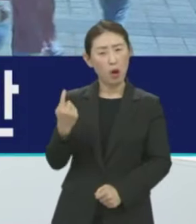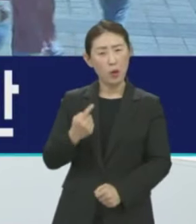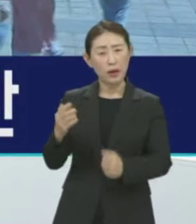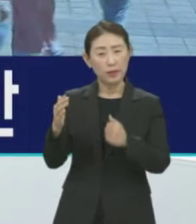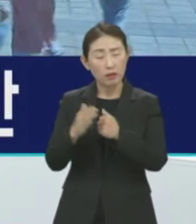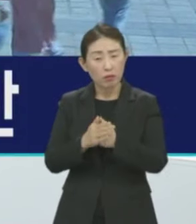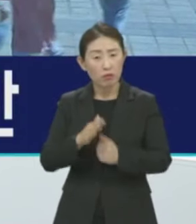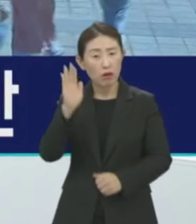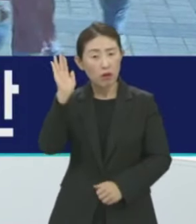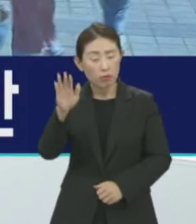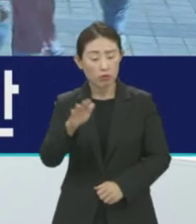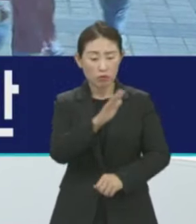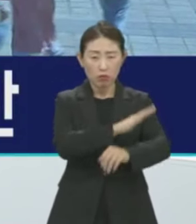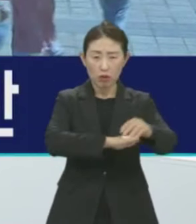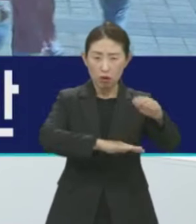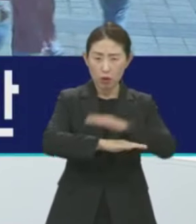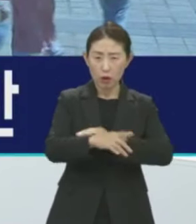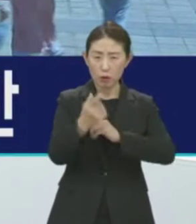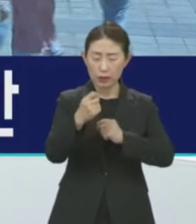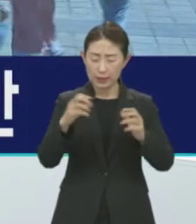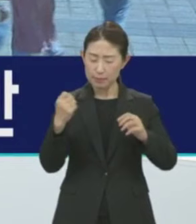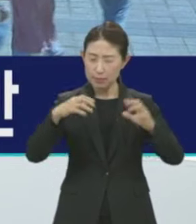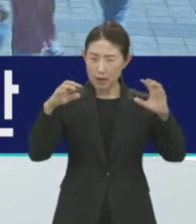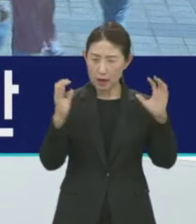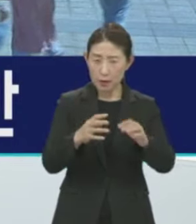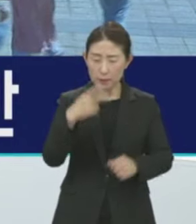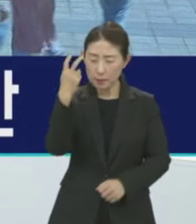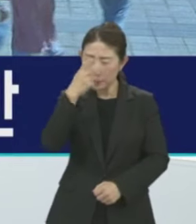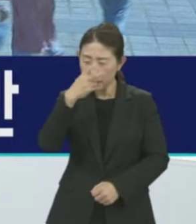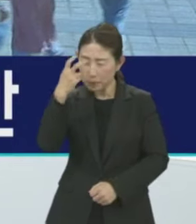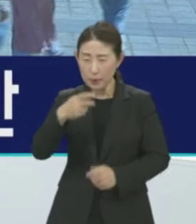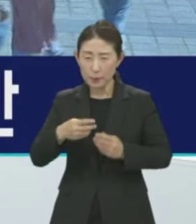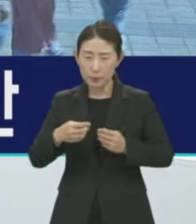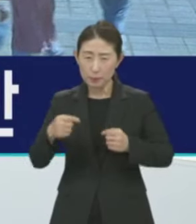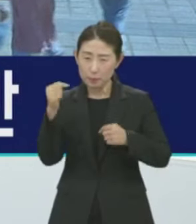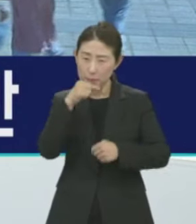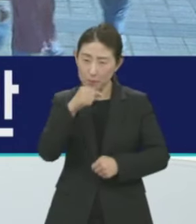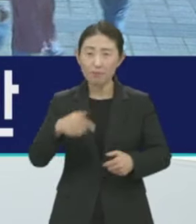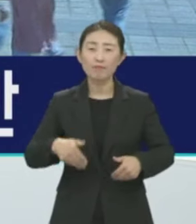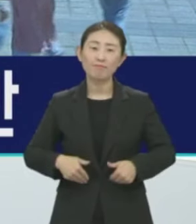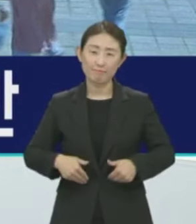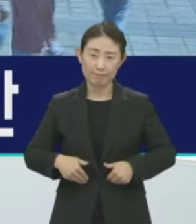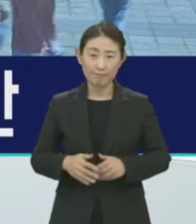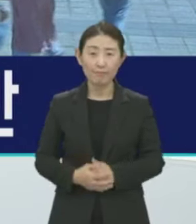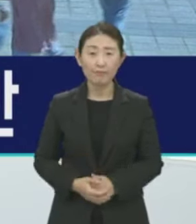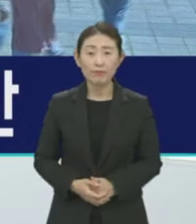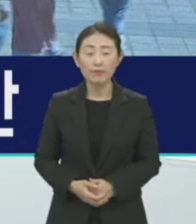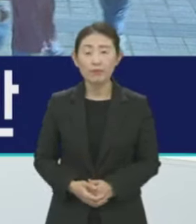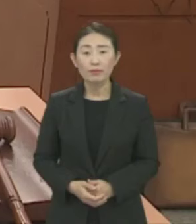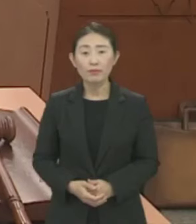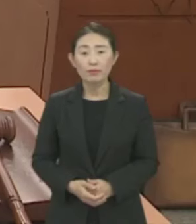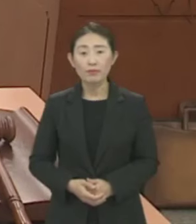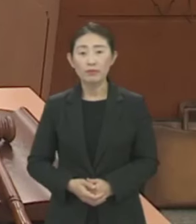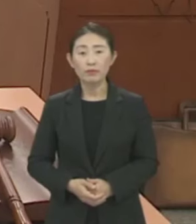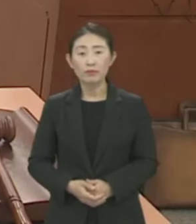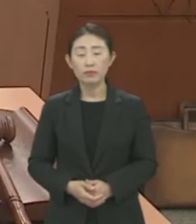있어 지역 정치권의 철저한 감시가 필요하다는 지적입니다. 양정진 기자의 보도입니다.